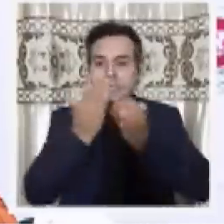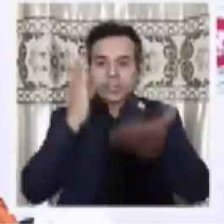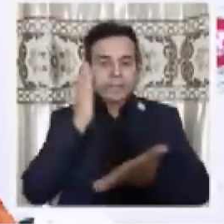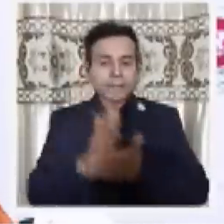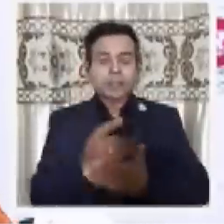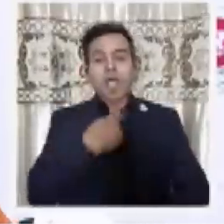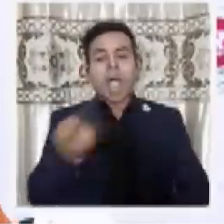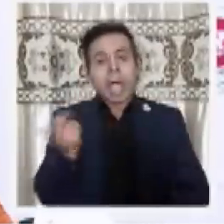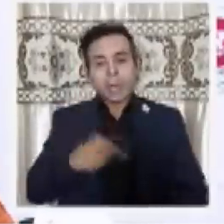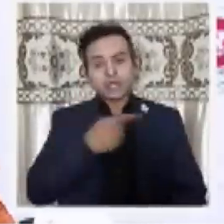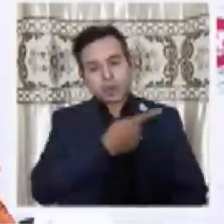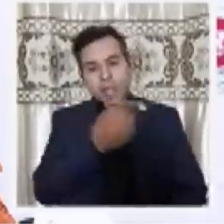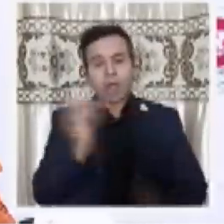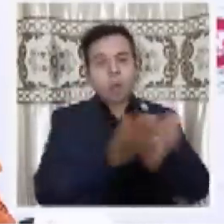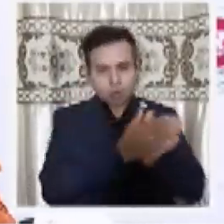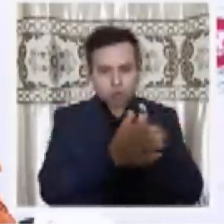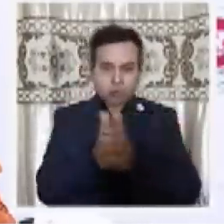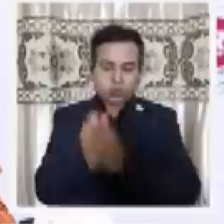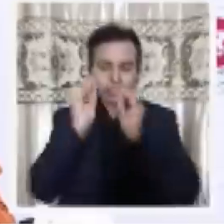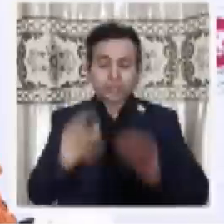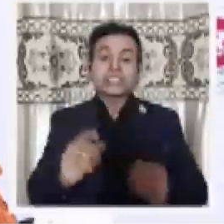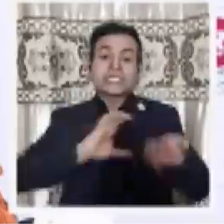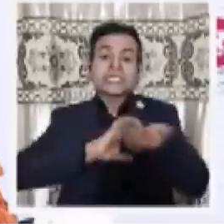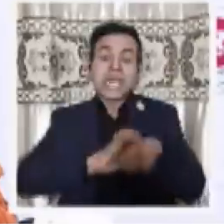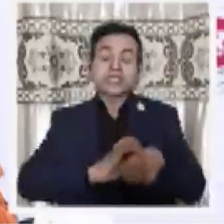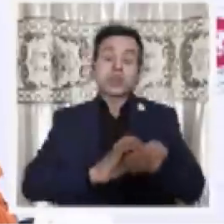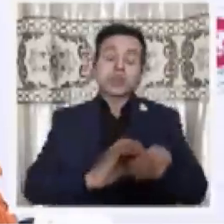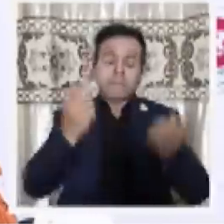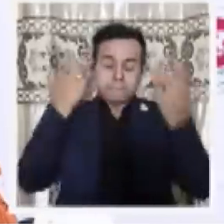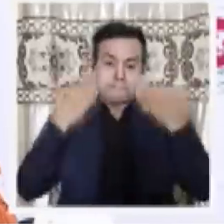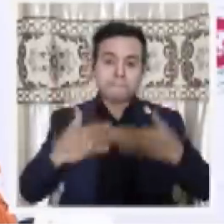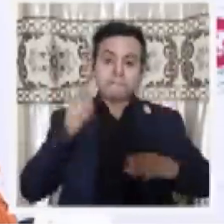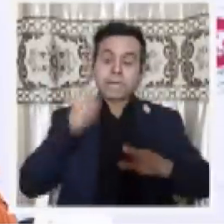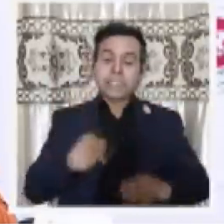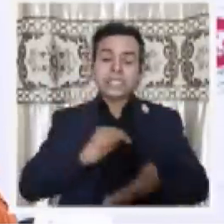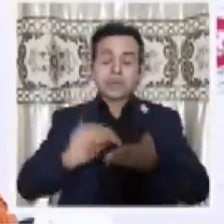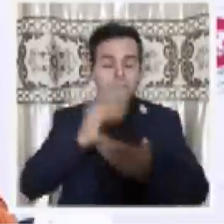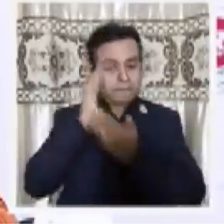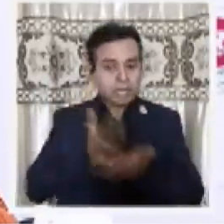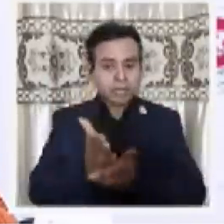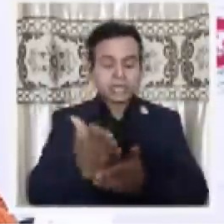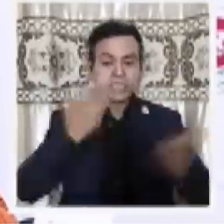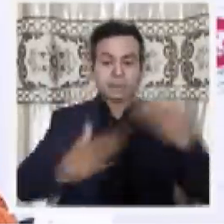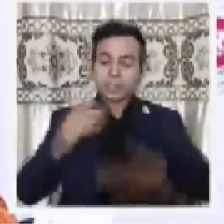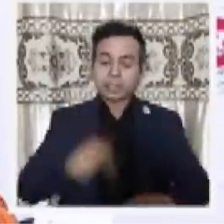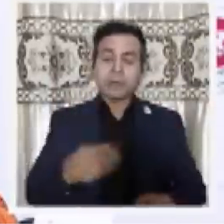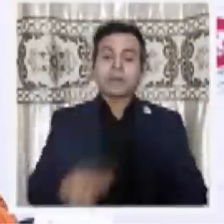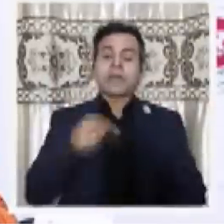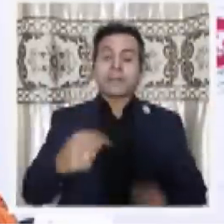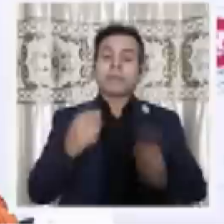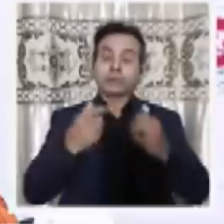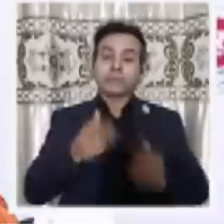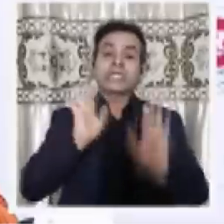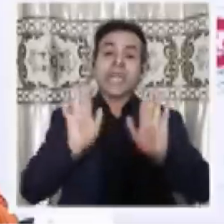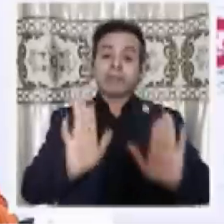532,340 জন। এই ছিল আমাদের কাছে তথ্য। তথ্য শেষ করবার আগে সবাইকে অনুরোধ করব, স্বাস্থ্যকর জীবনযাপন